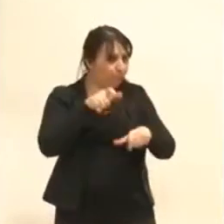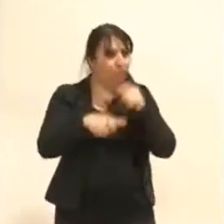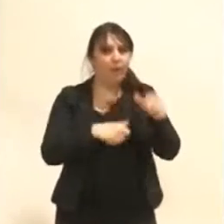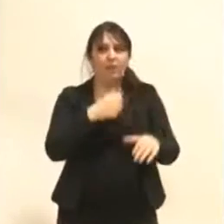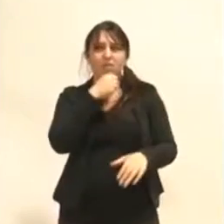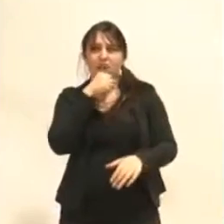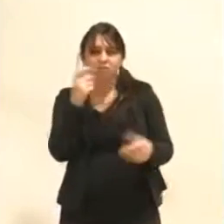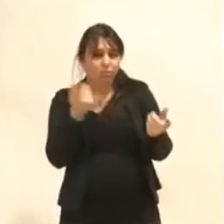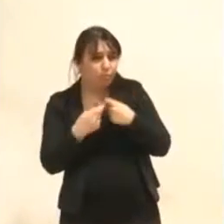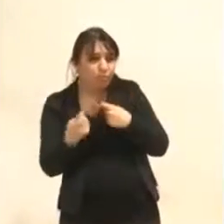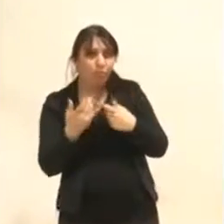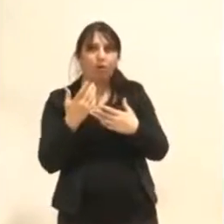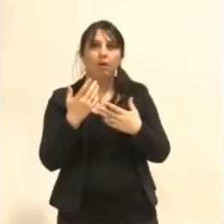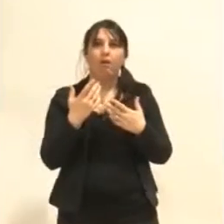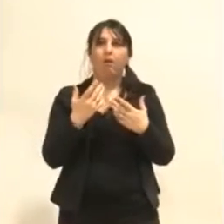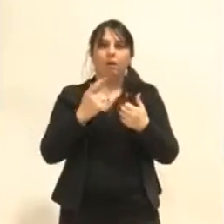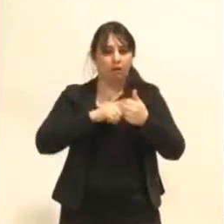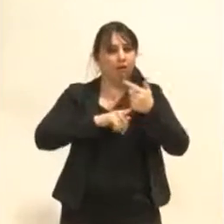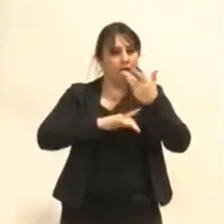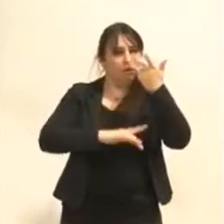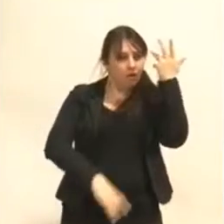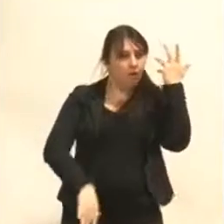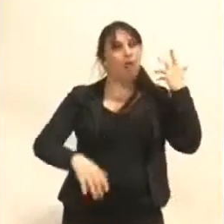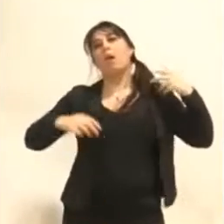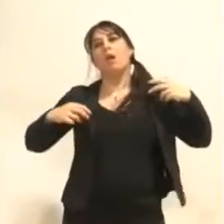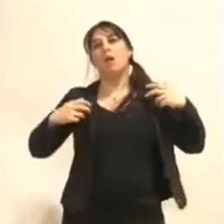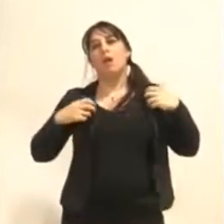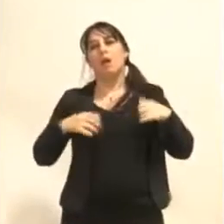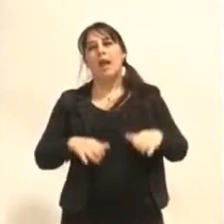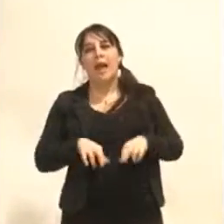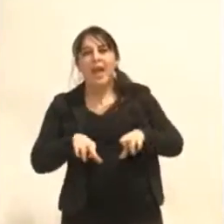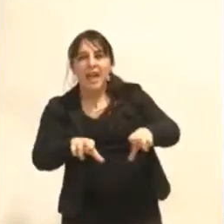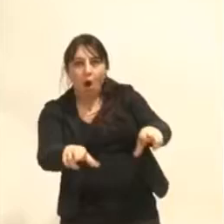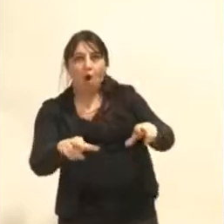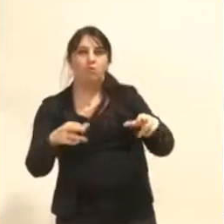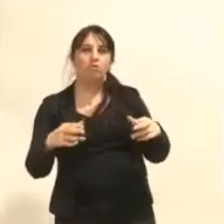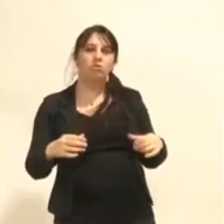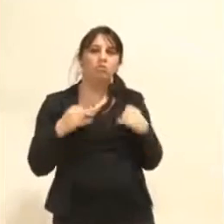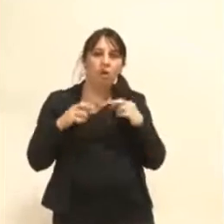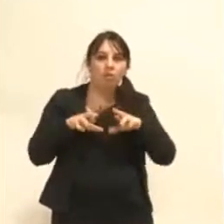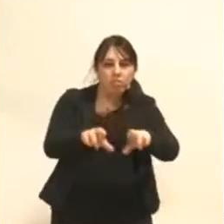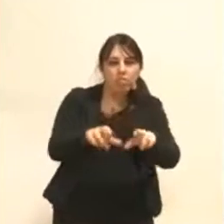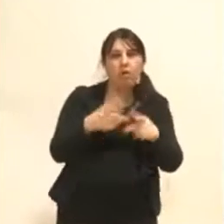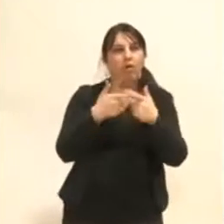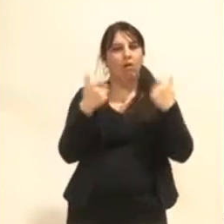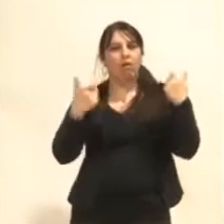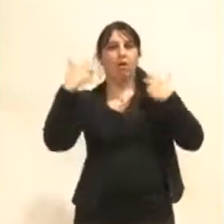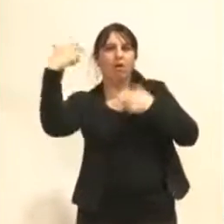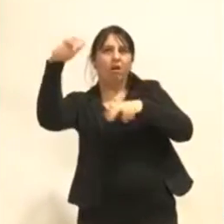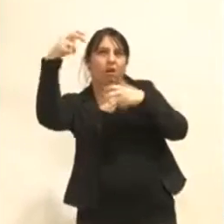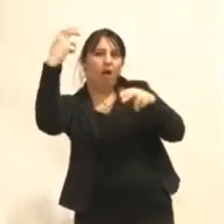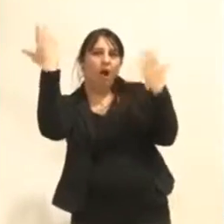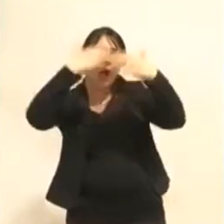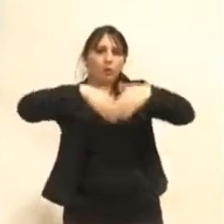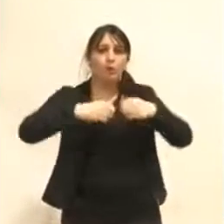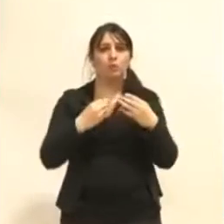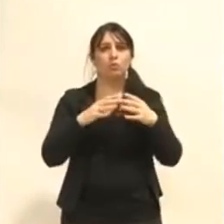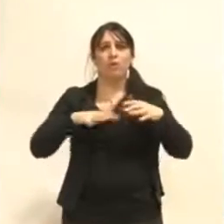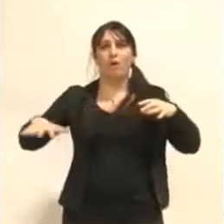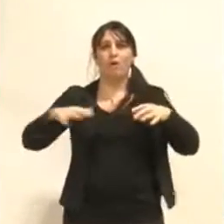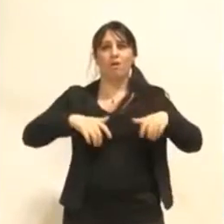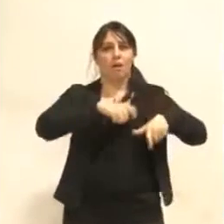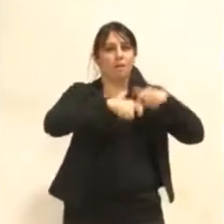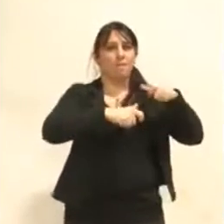personnes âgées, le délicat problème de l'errance urbaine, l'insécurité et les nuisances, notamment nocturnes, qui en découlent pour de nombreux